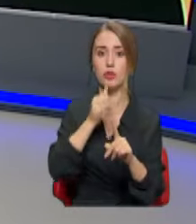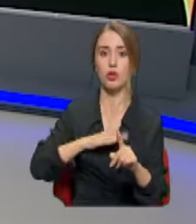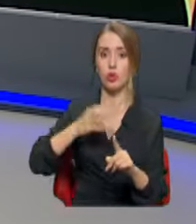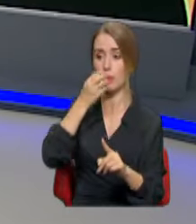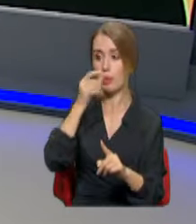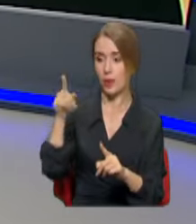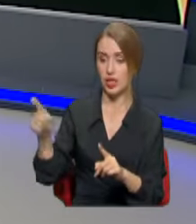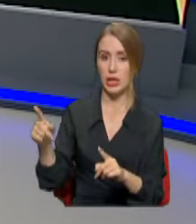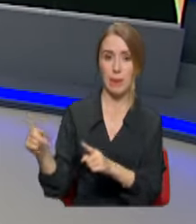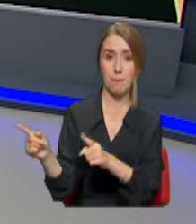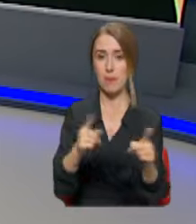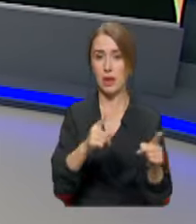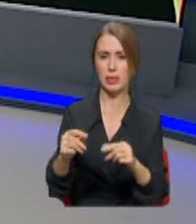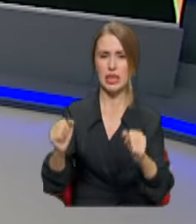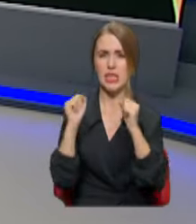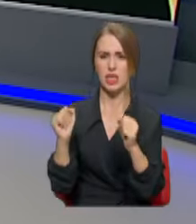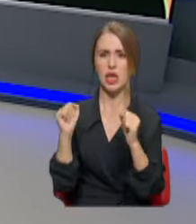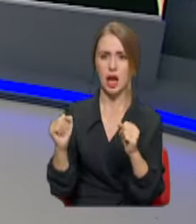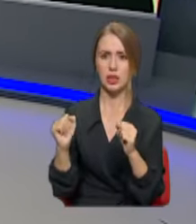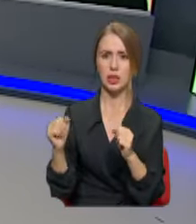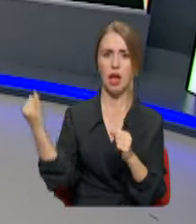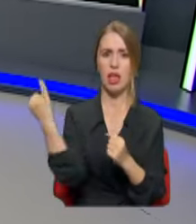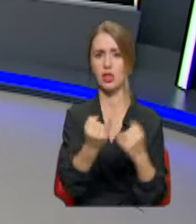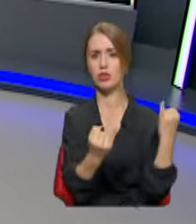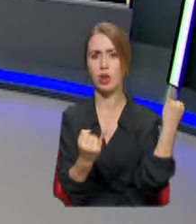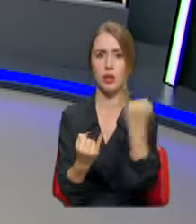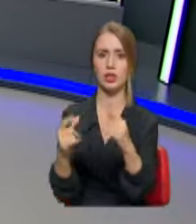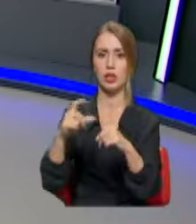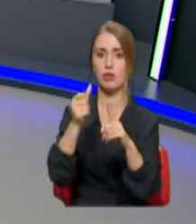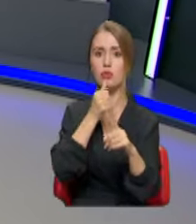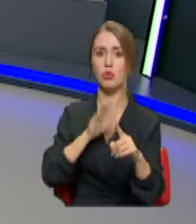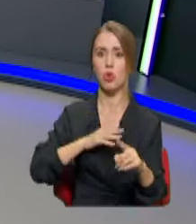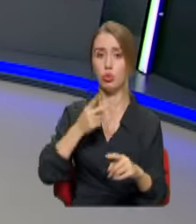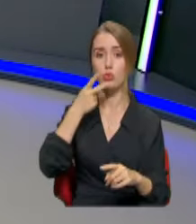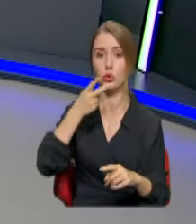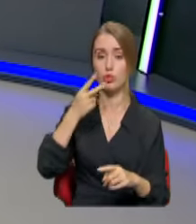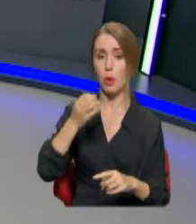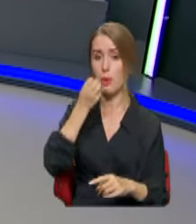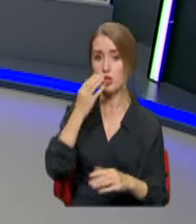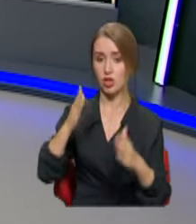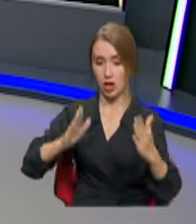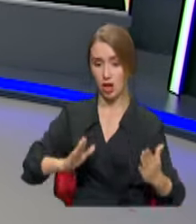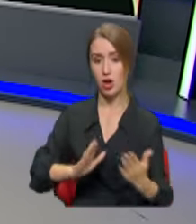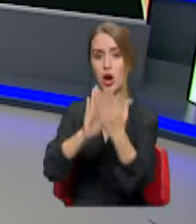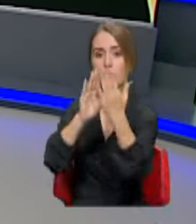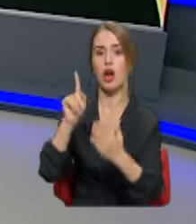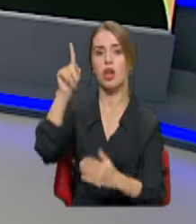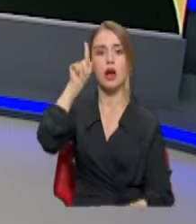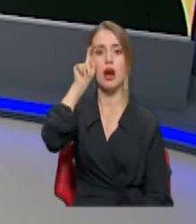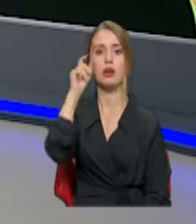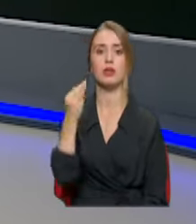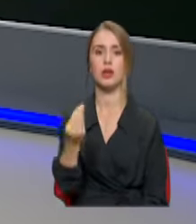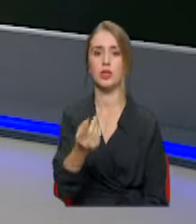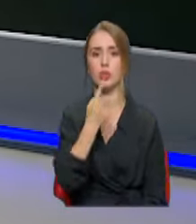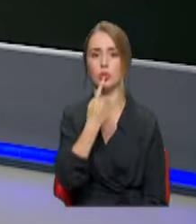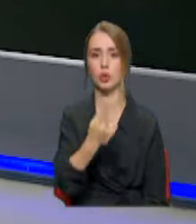Bahçeli birbirine çok sert yükleniyor. Dervişoğlu bugün konuştu. Bahçeli'ye karşı Allah seni ıslah eylesin dedi.